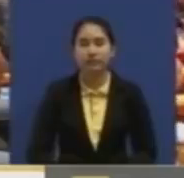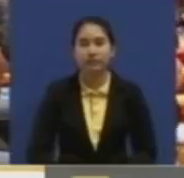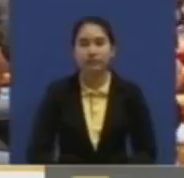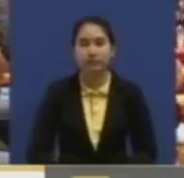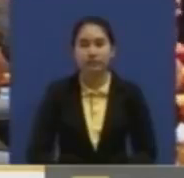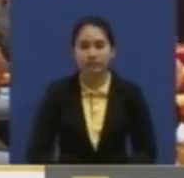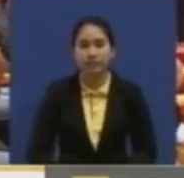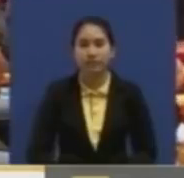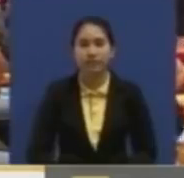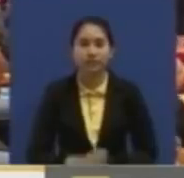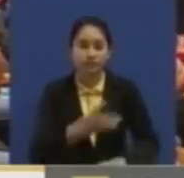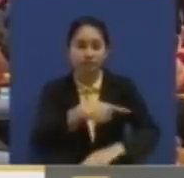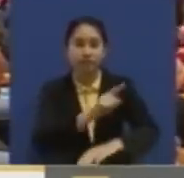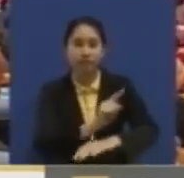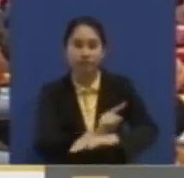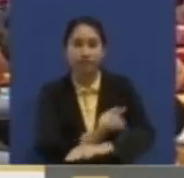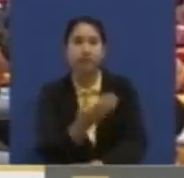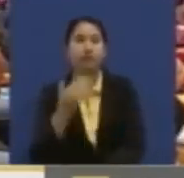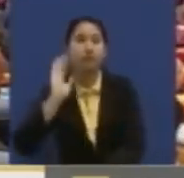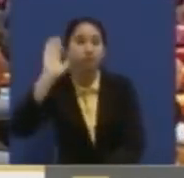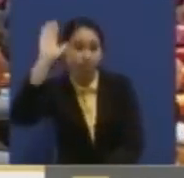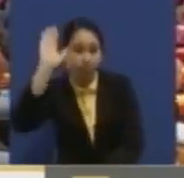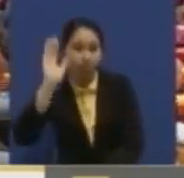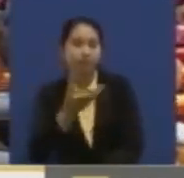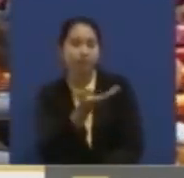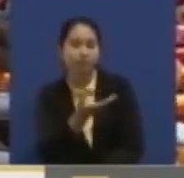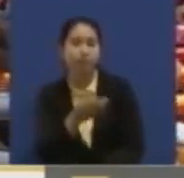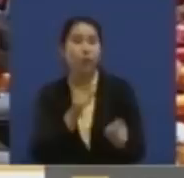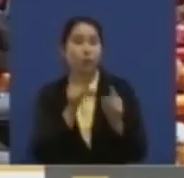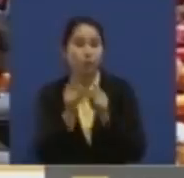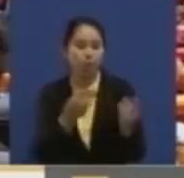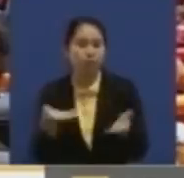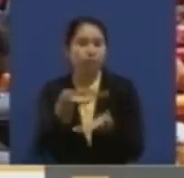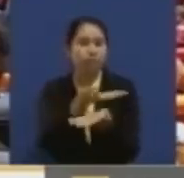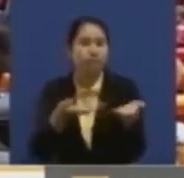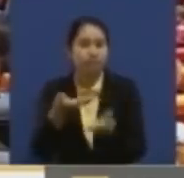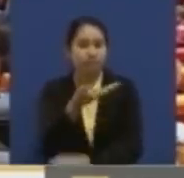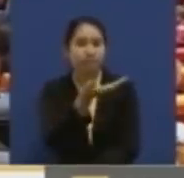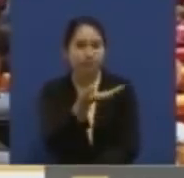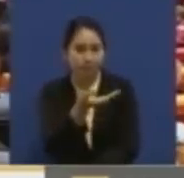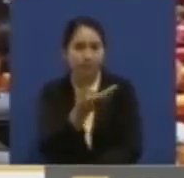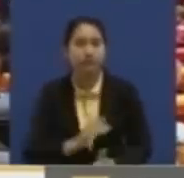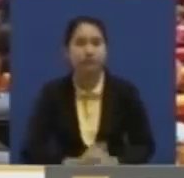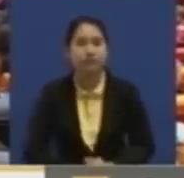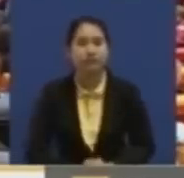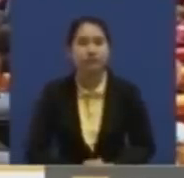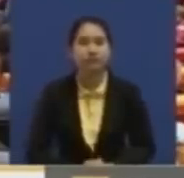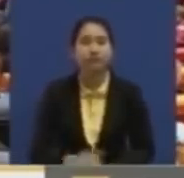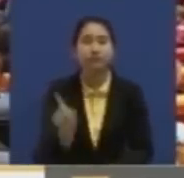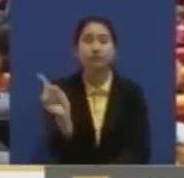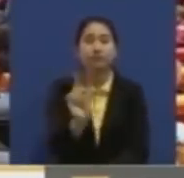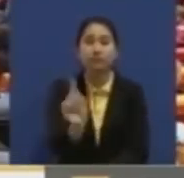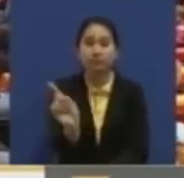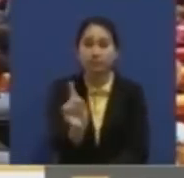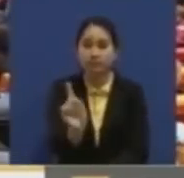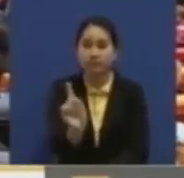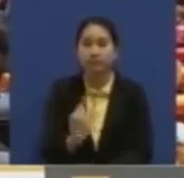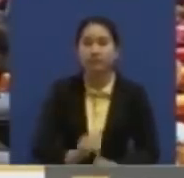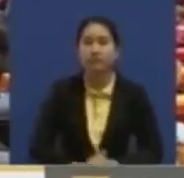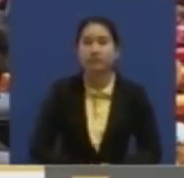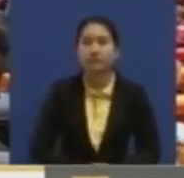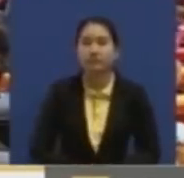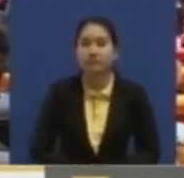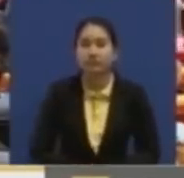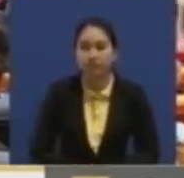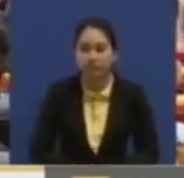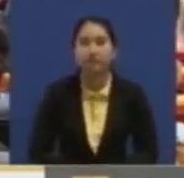ท่านประธานคะขออนุญาตค่ะขออนุญาตหารือค่ะ ครับว่ายังไงครับท่านโฆษกครับ